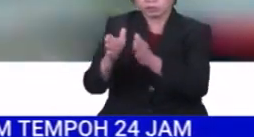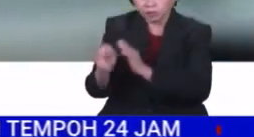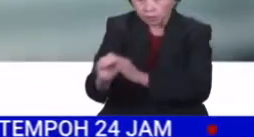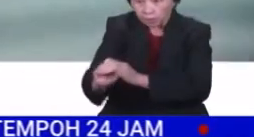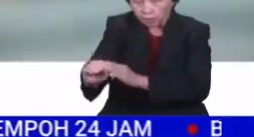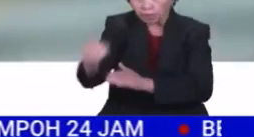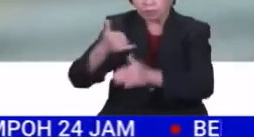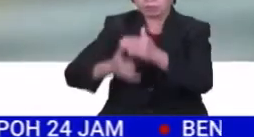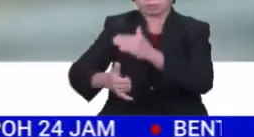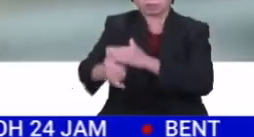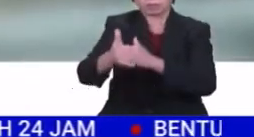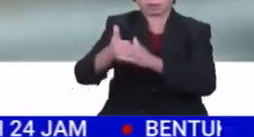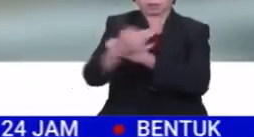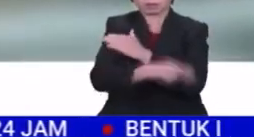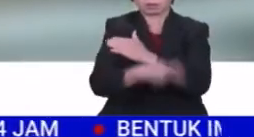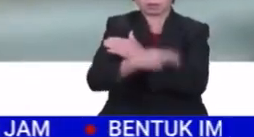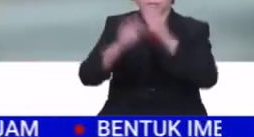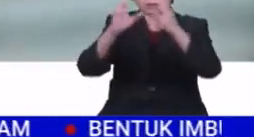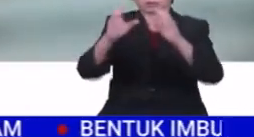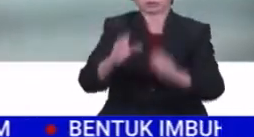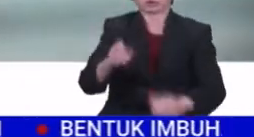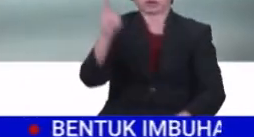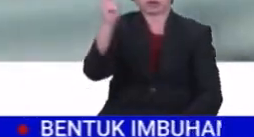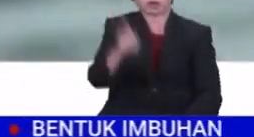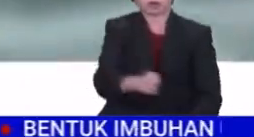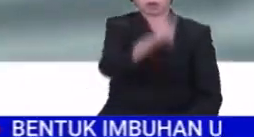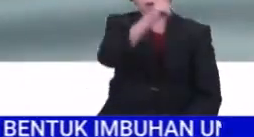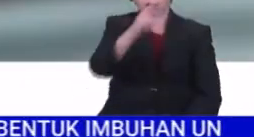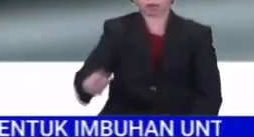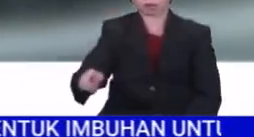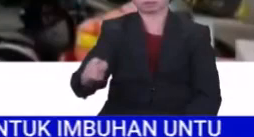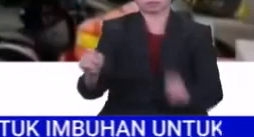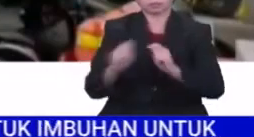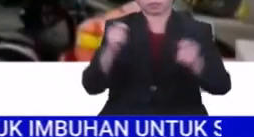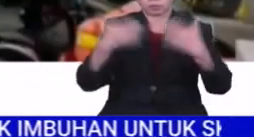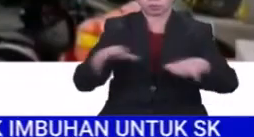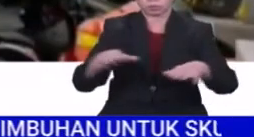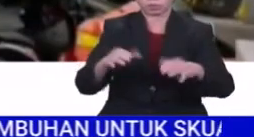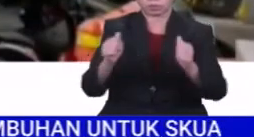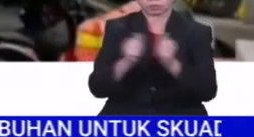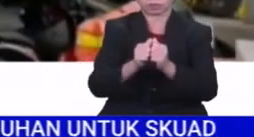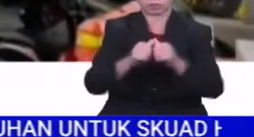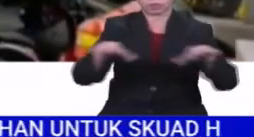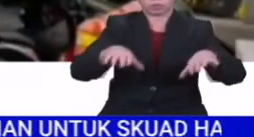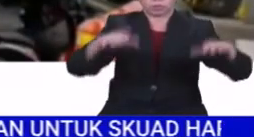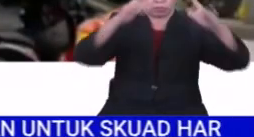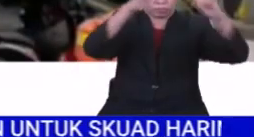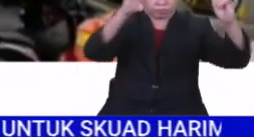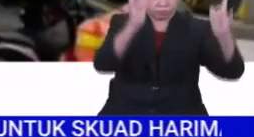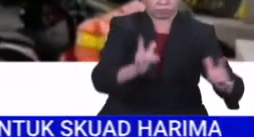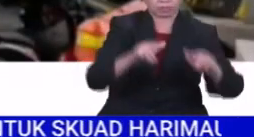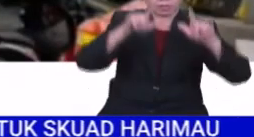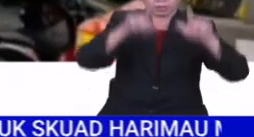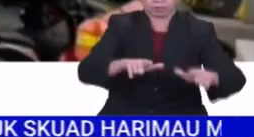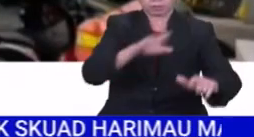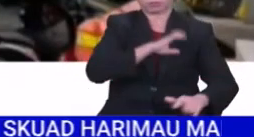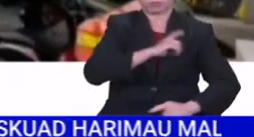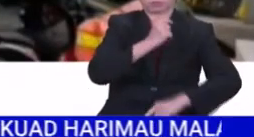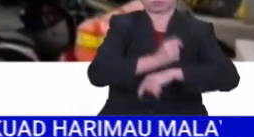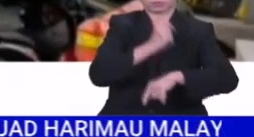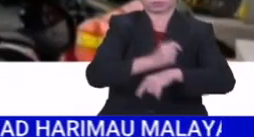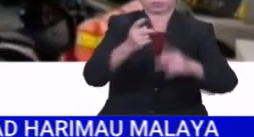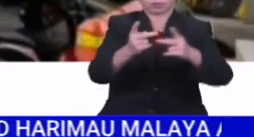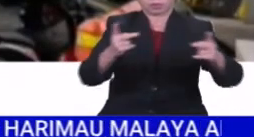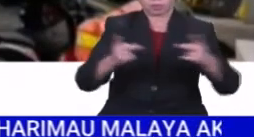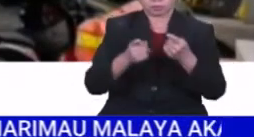berkenaan untuk memasuki negara secara haram tindakan awal telah diambil dengan mendirikan kanopi dan menempatkan anggota polis bertugas